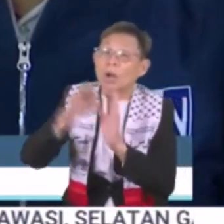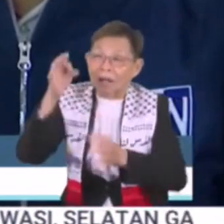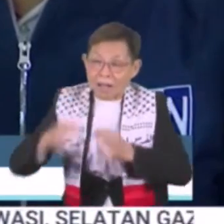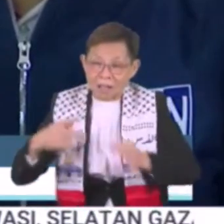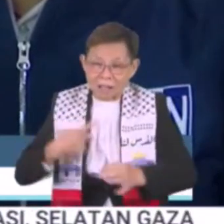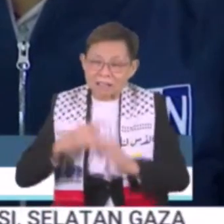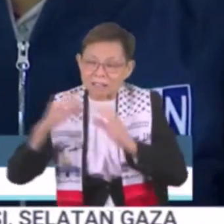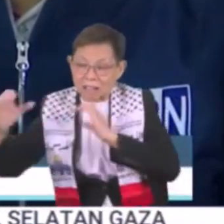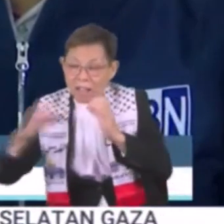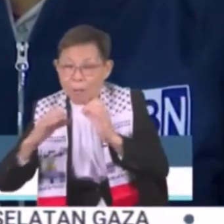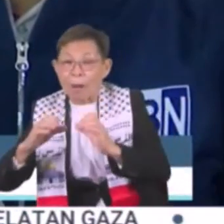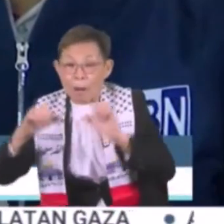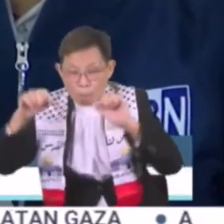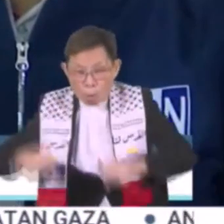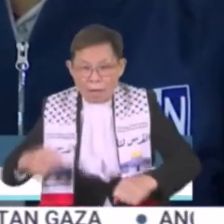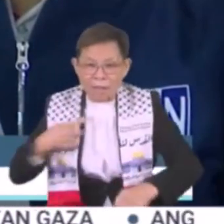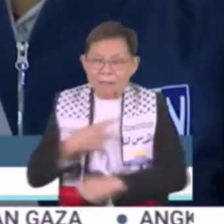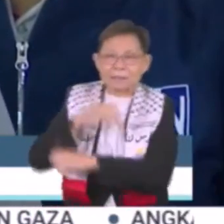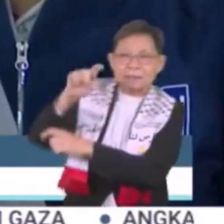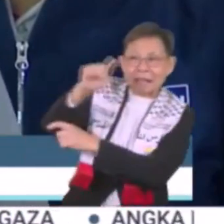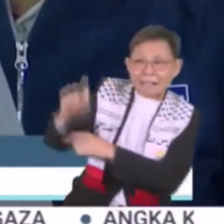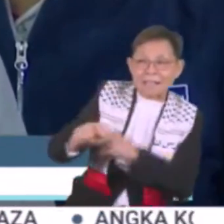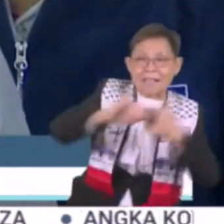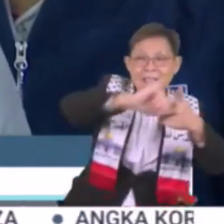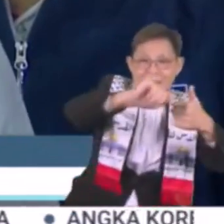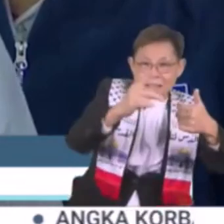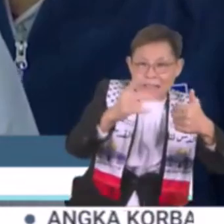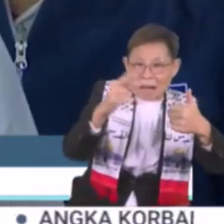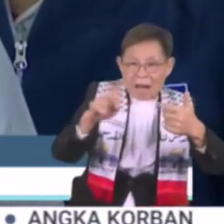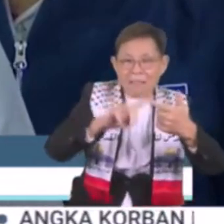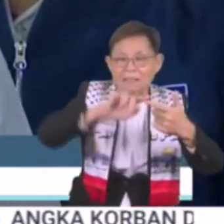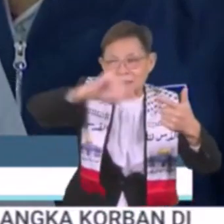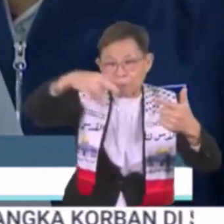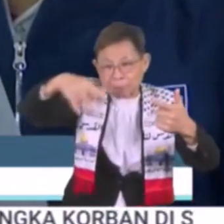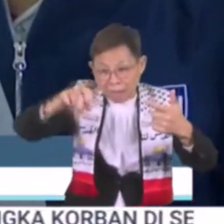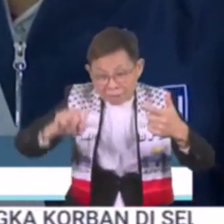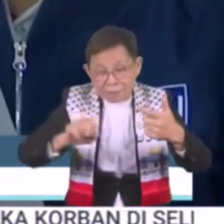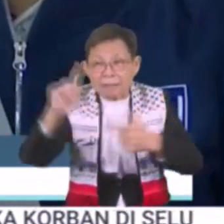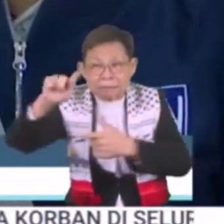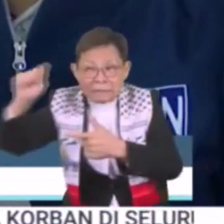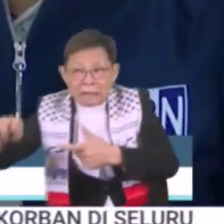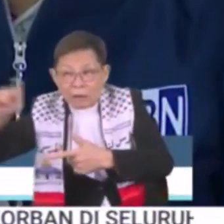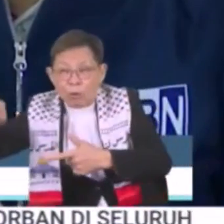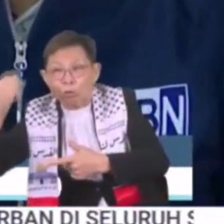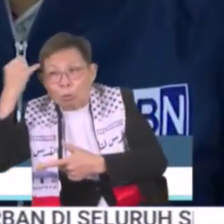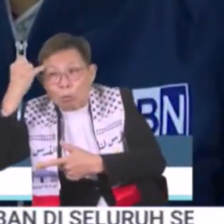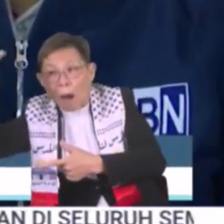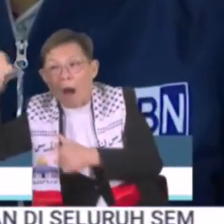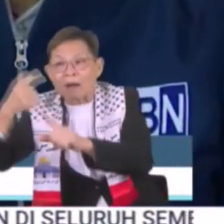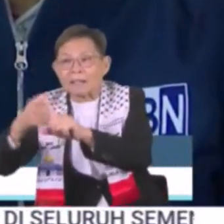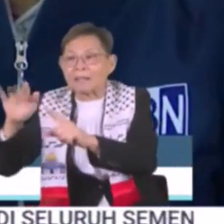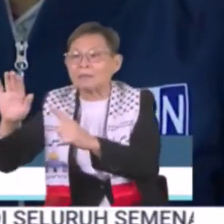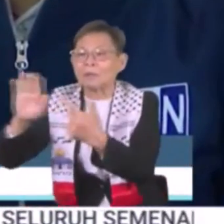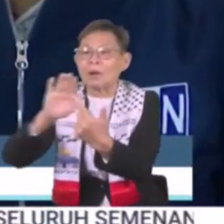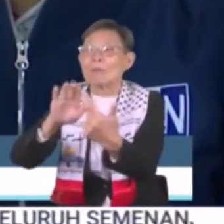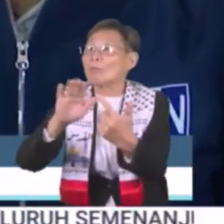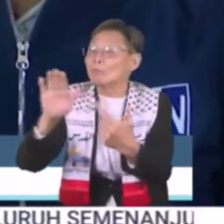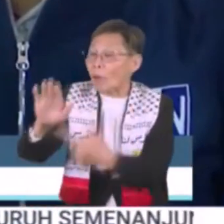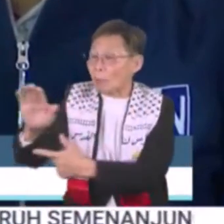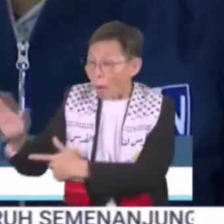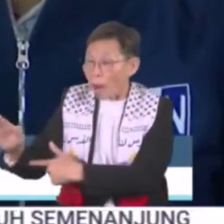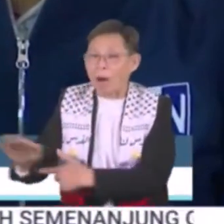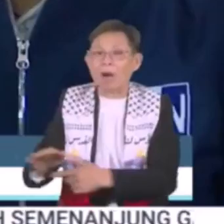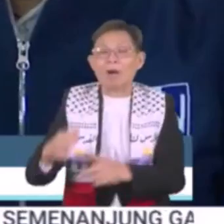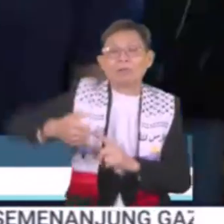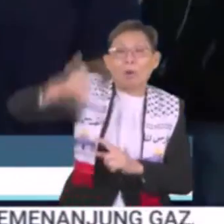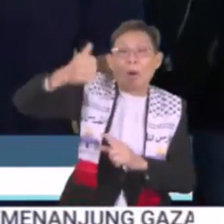cakap ni, kalau kita kata boleh, tapi kita perlu tanya juga JKR, kita tanya JPS bagi mendapatkan pandangan daripada mereka, terutamanya daripada